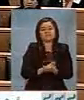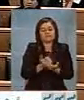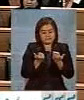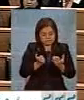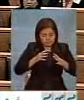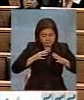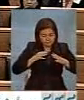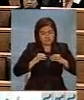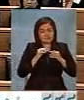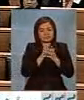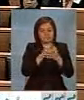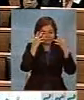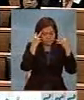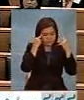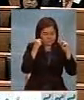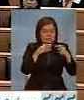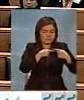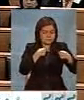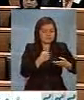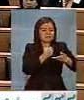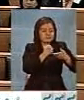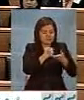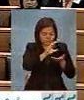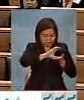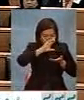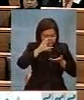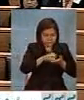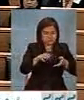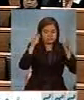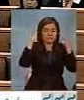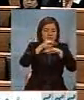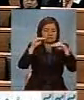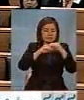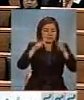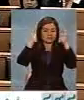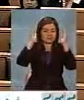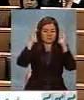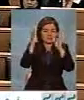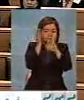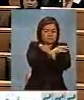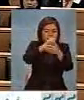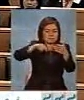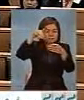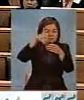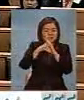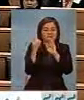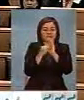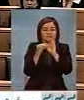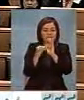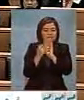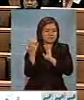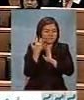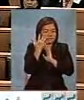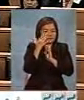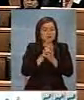ในน้ำใจของท่านนายกรัฐมนตรีที่ไม่โปรโมทโครงการนี้ก่อนเลือกตั้งผู้ว่ากทม.ได้ตรว